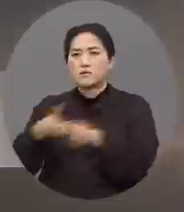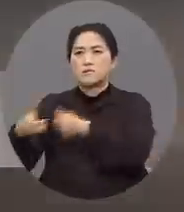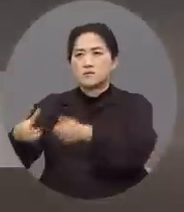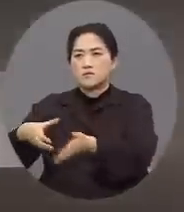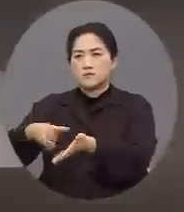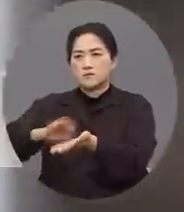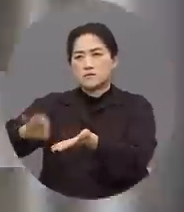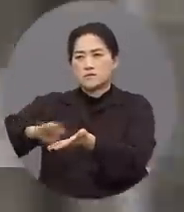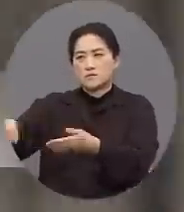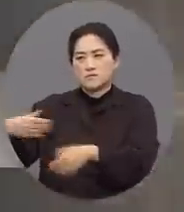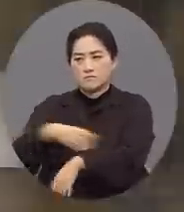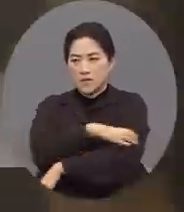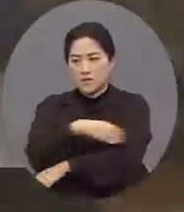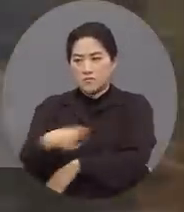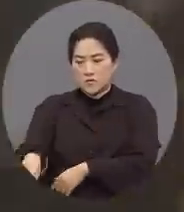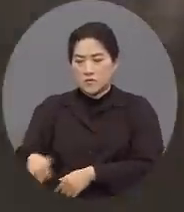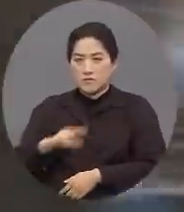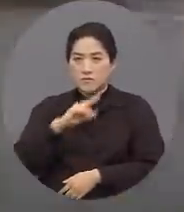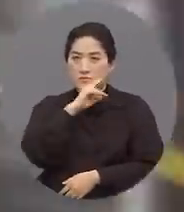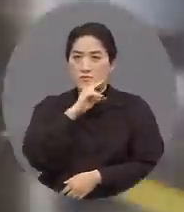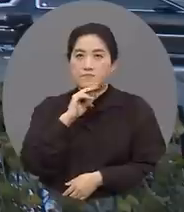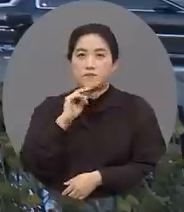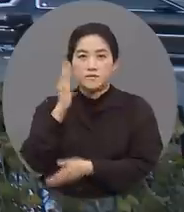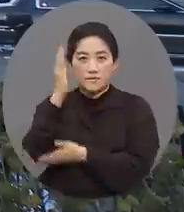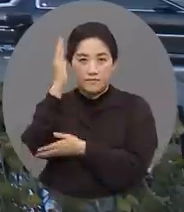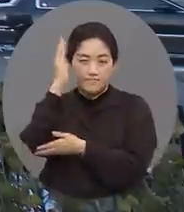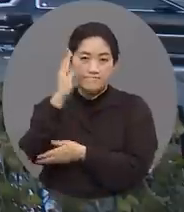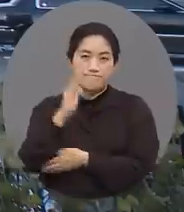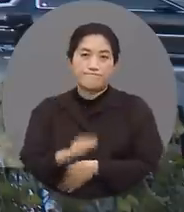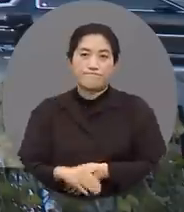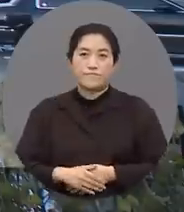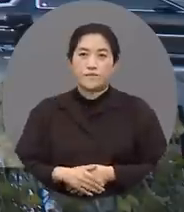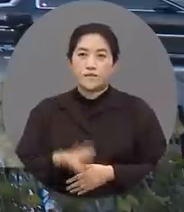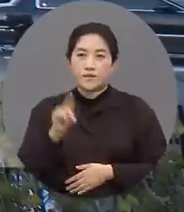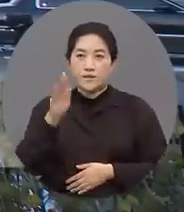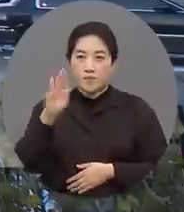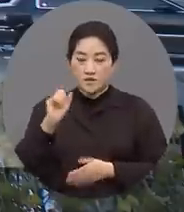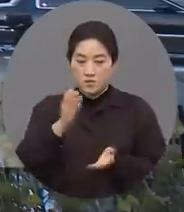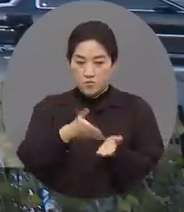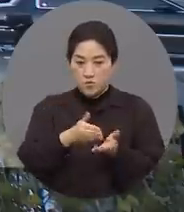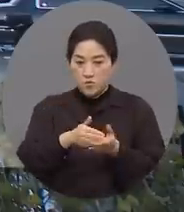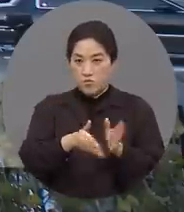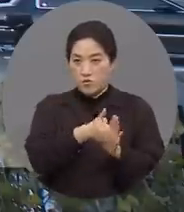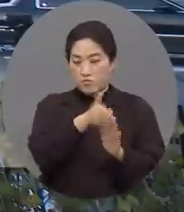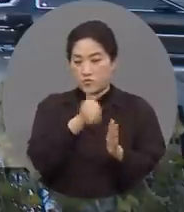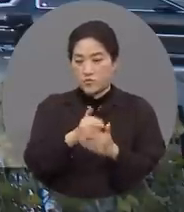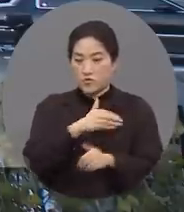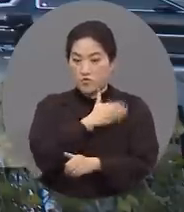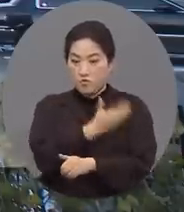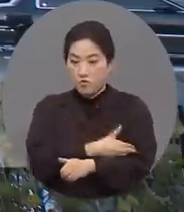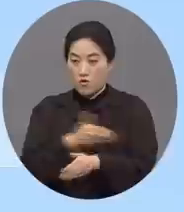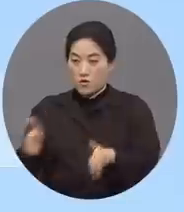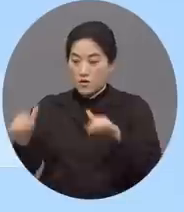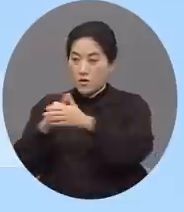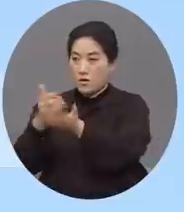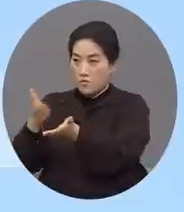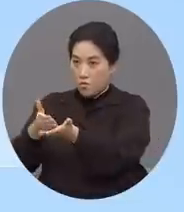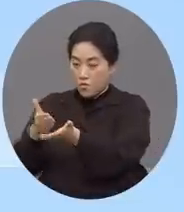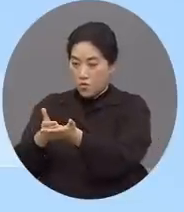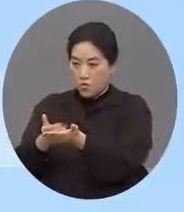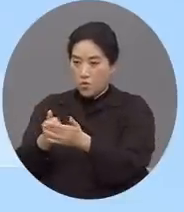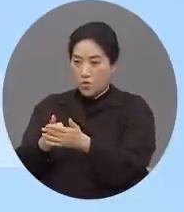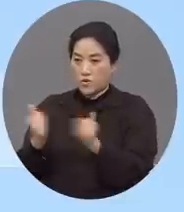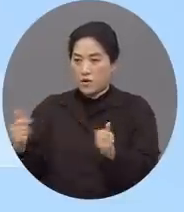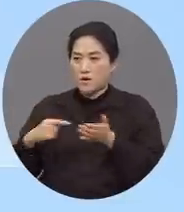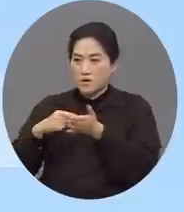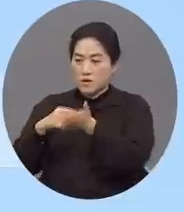건 아닌지 의심된다고 반발했습니다. KBS 보도본부는 권력기관에 대한 보도를 형사처벌 대상으로